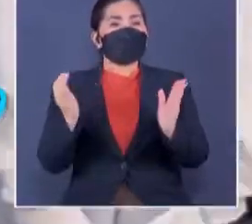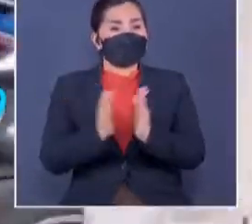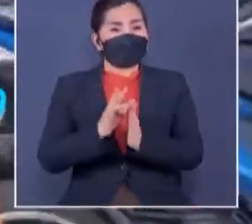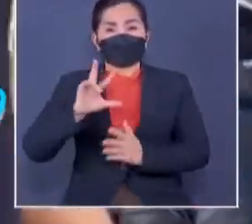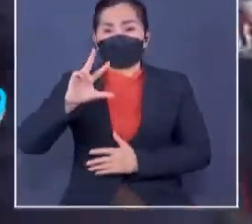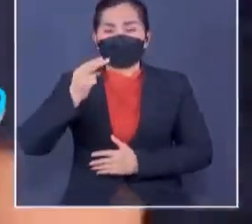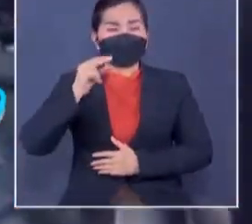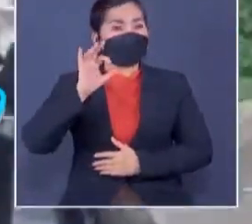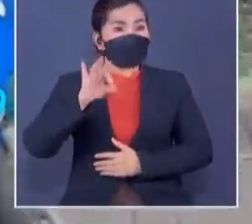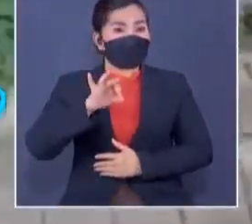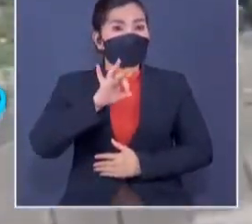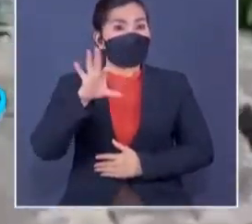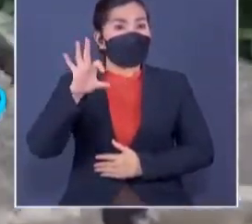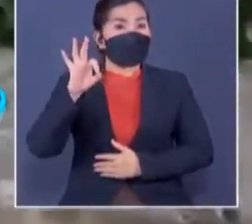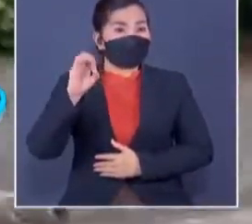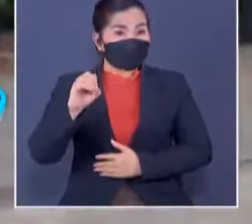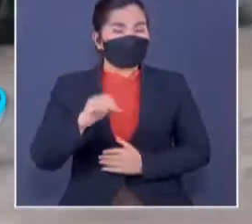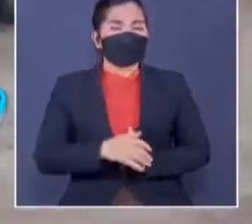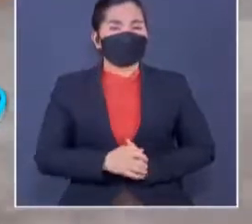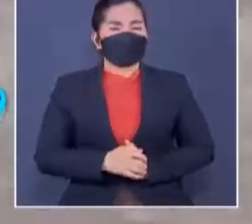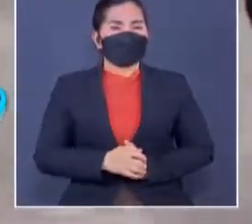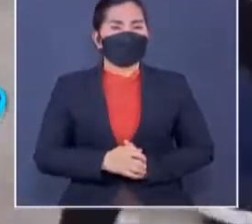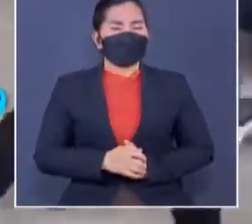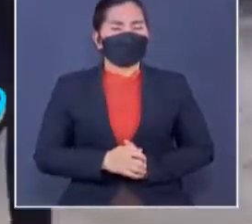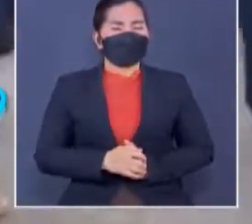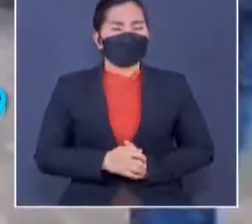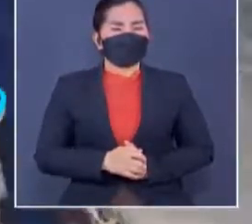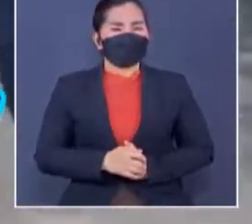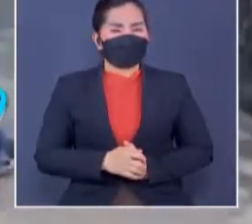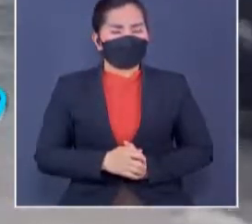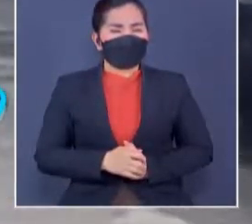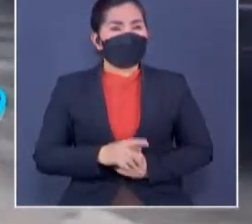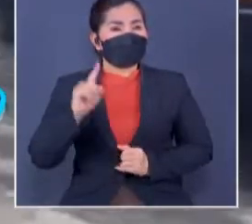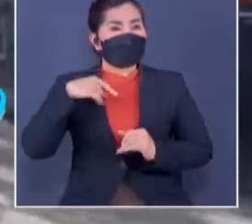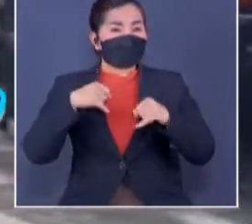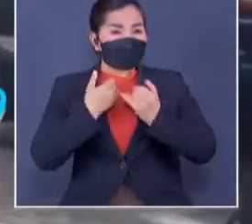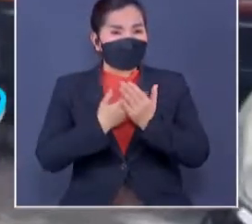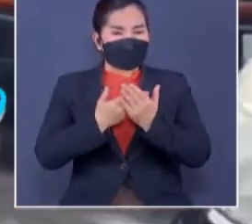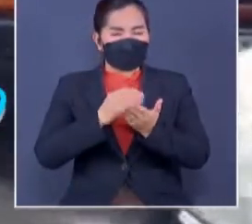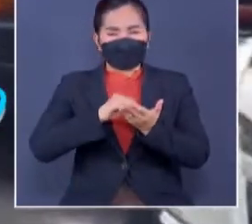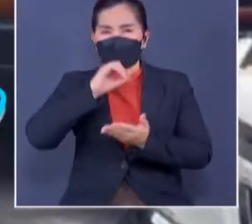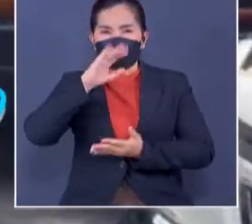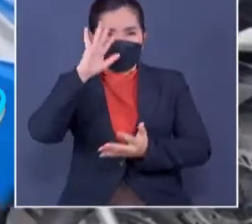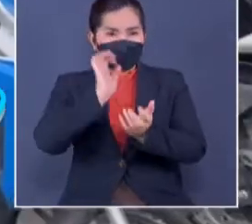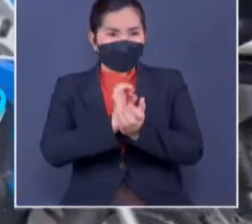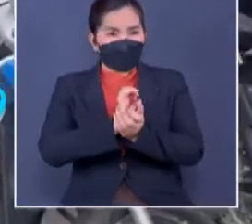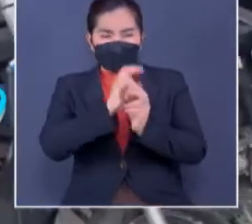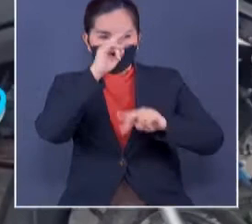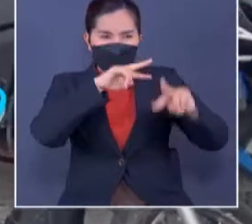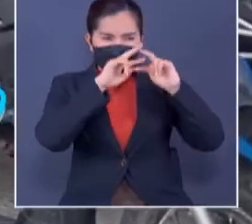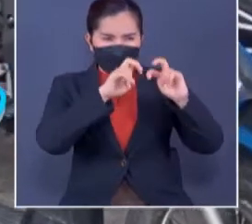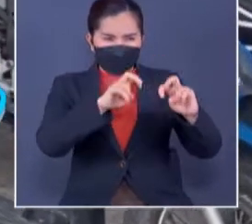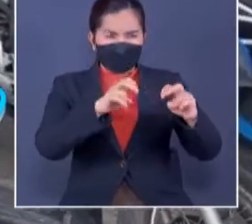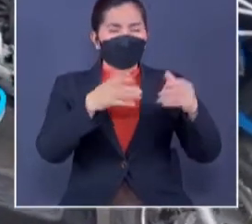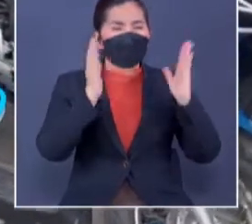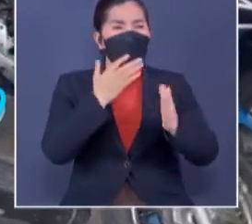ที่ 39,990 บาทหลังจากนั้นผู้เสียหายเข้าแจ้งความค่ะจากการสืบสวนเนี่ยพบว่าคนร้ายที่